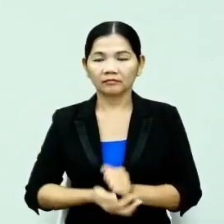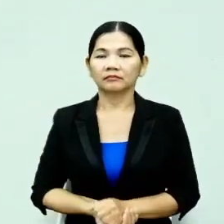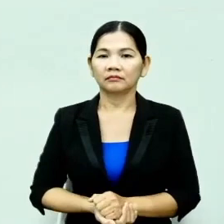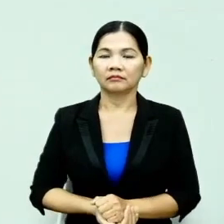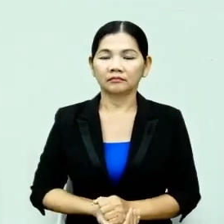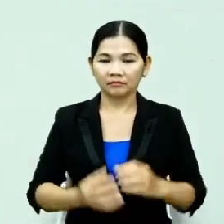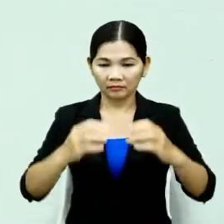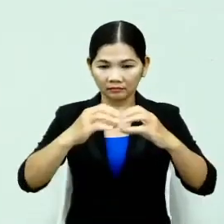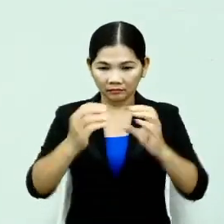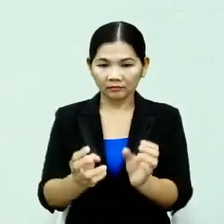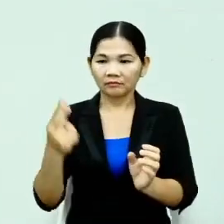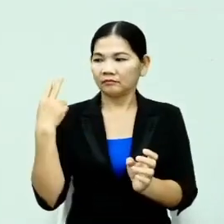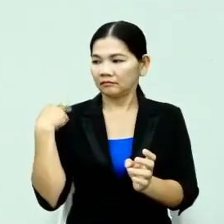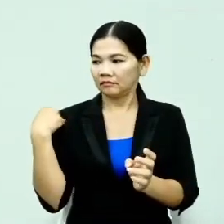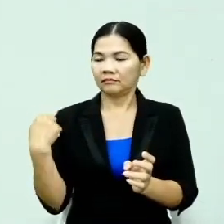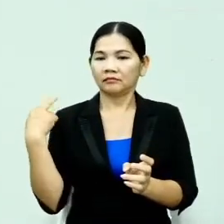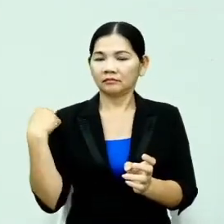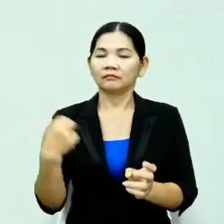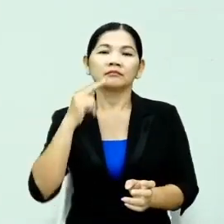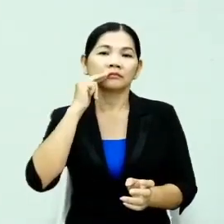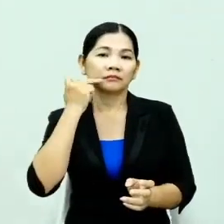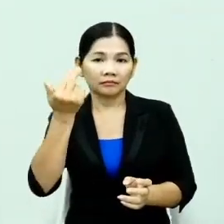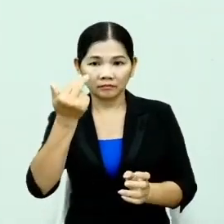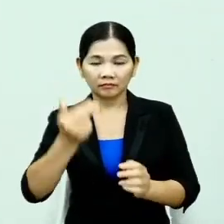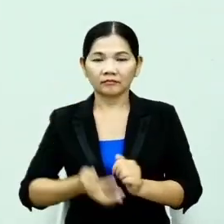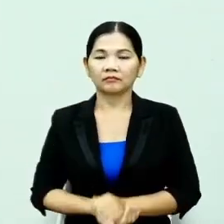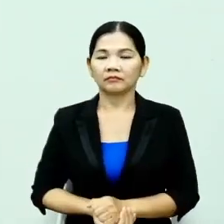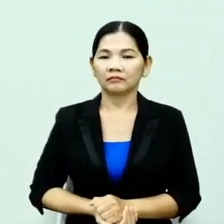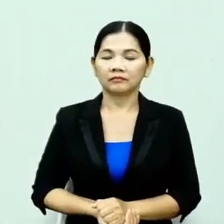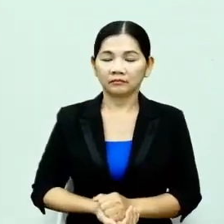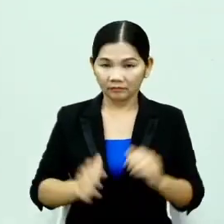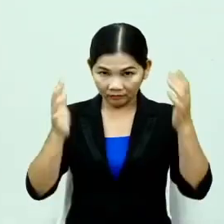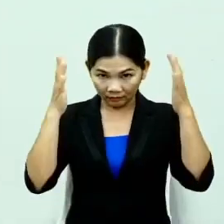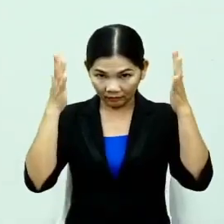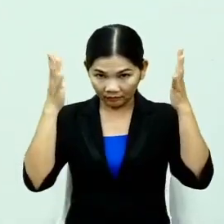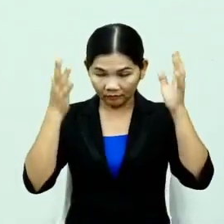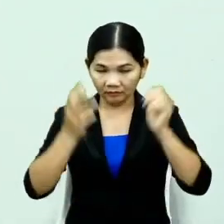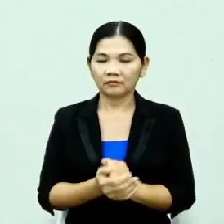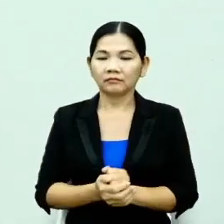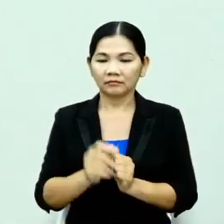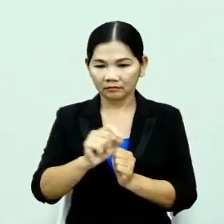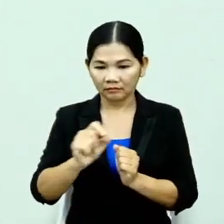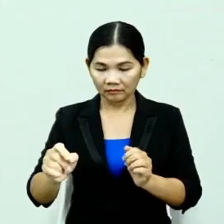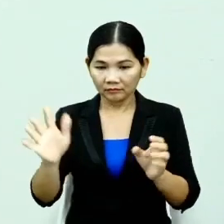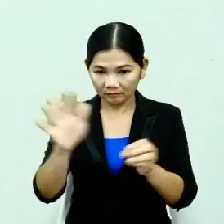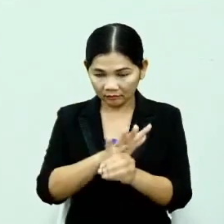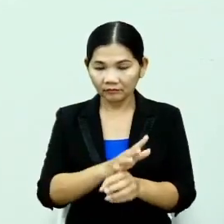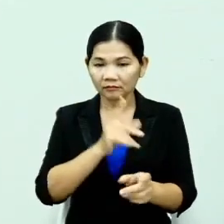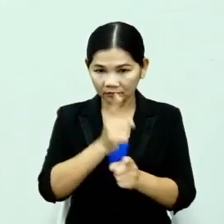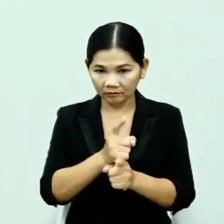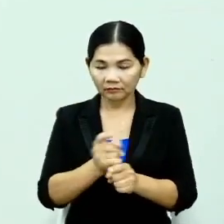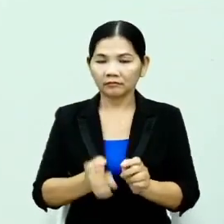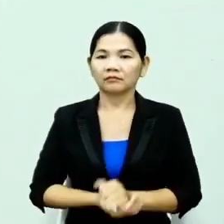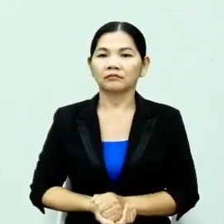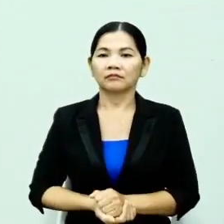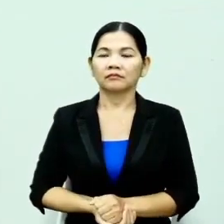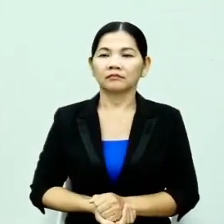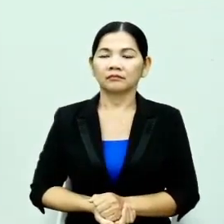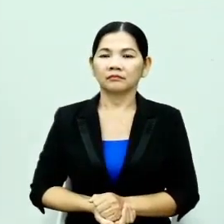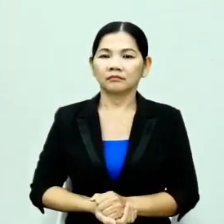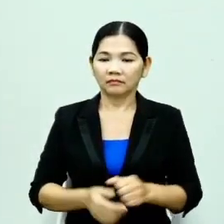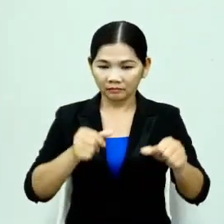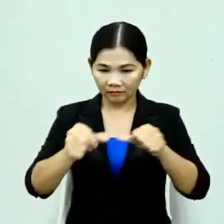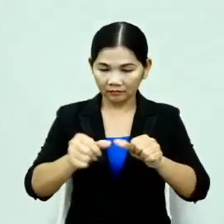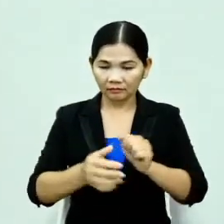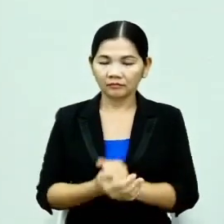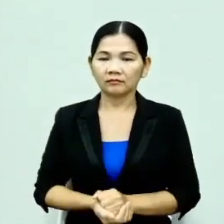ដងទៀតសាដាទុំចាអបអរសាទរផងចំពោះកូនដែលចូលរួមបំពេញត្រឹមត្រូវណាតោះឥឡូវនេះយើងនឹងបន្ត